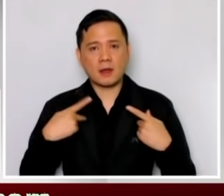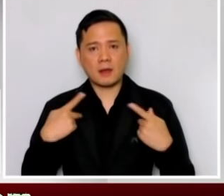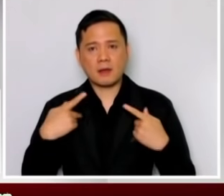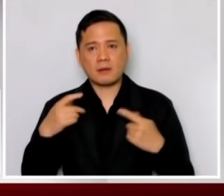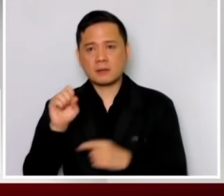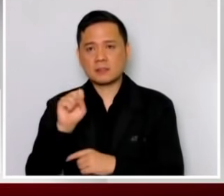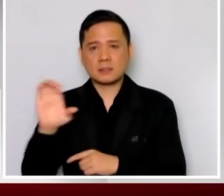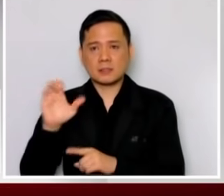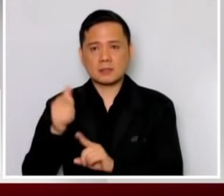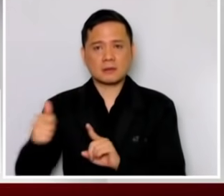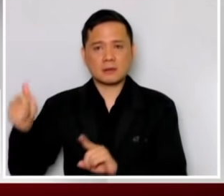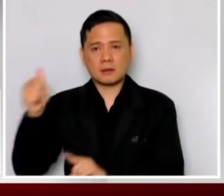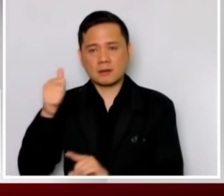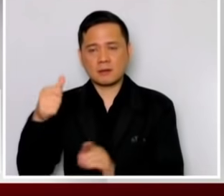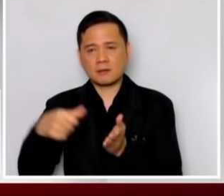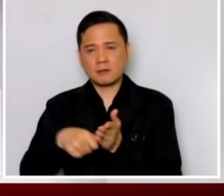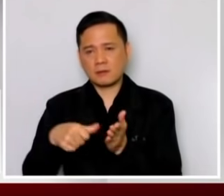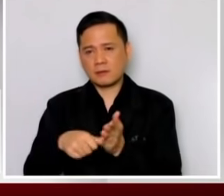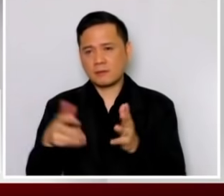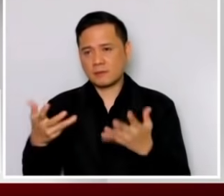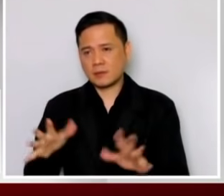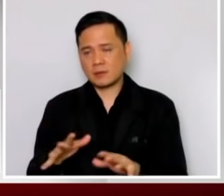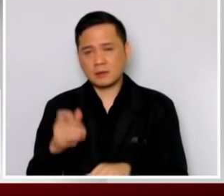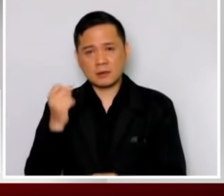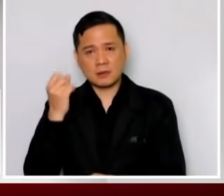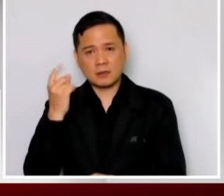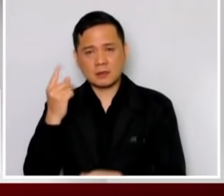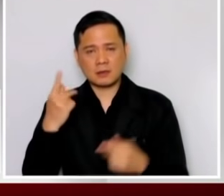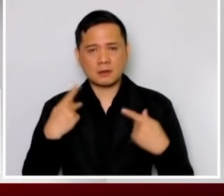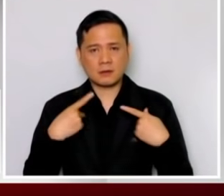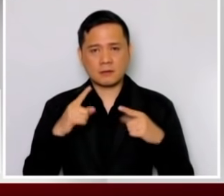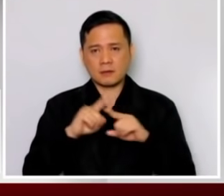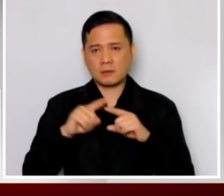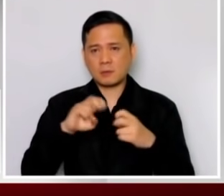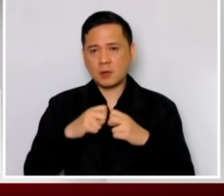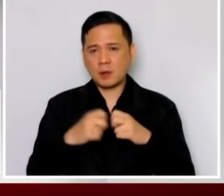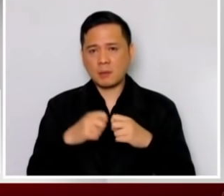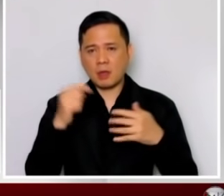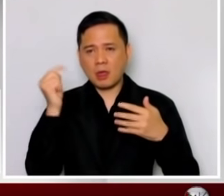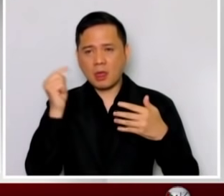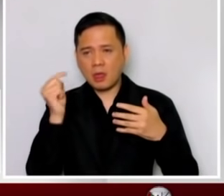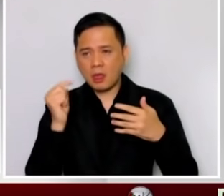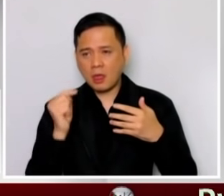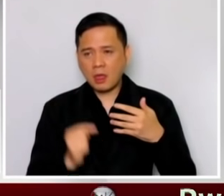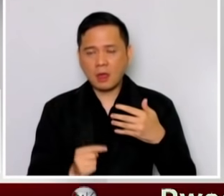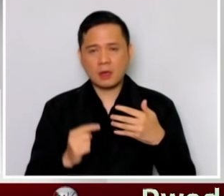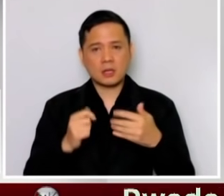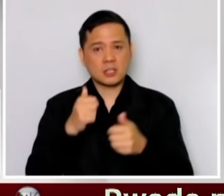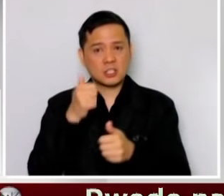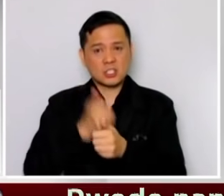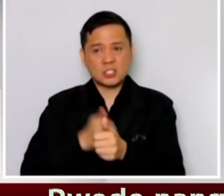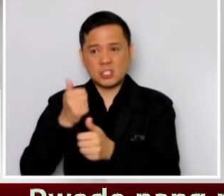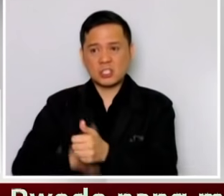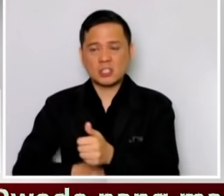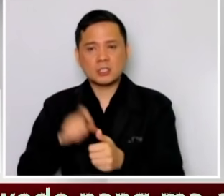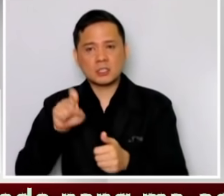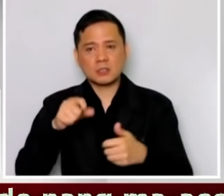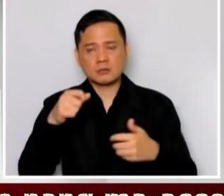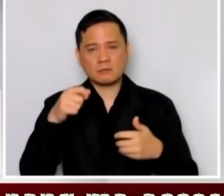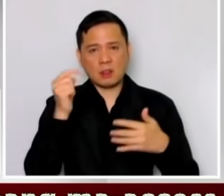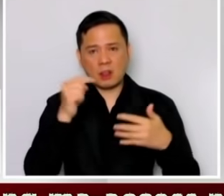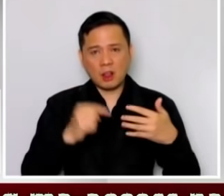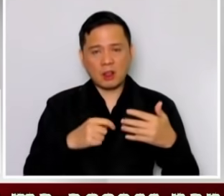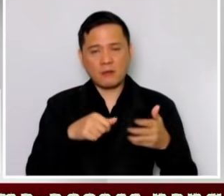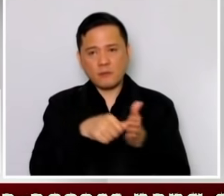Suprema pero dahil sa dami ng issue na kinailangang resolbahin at kinakailangang bumoto ng bawat mahistrado sa bawat issue, nais